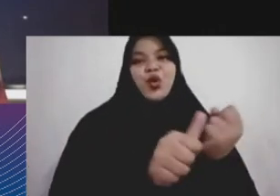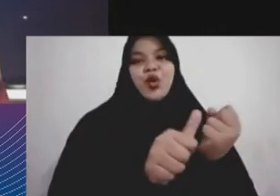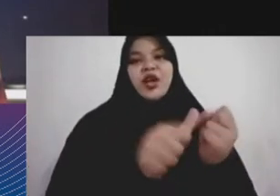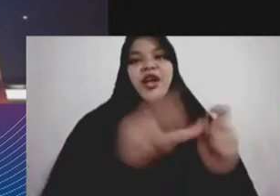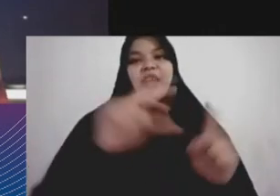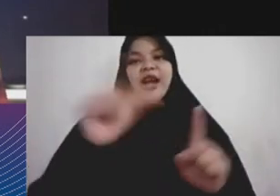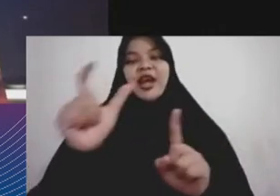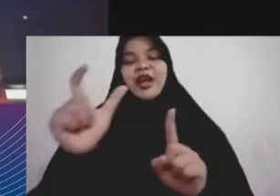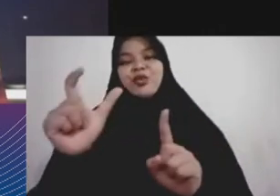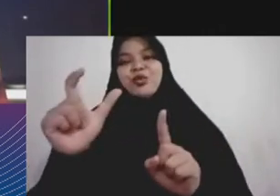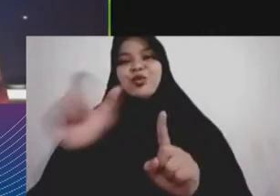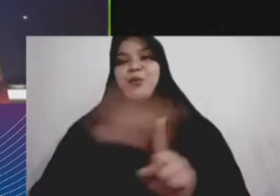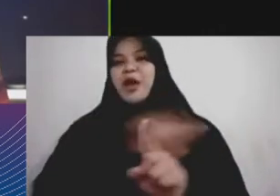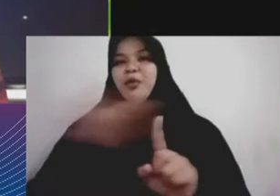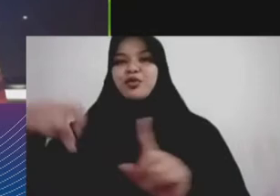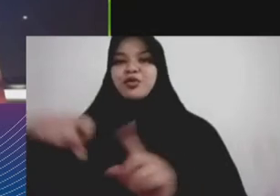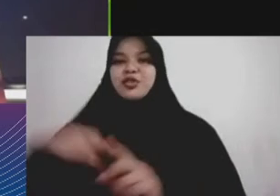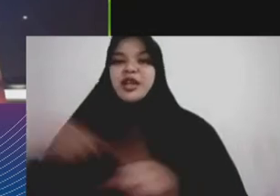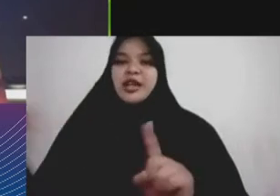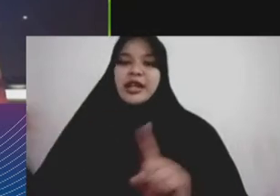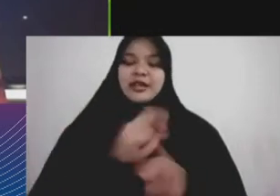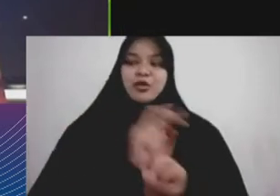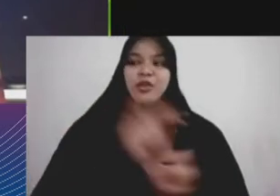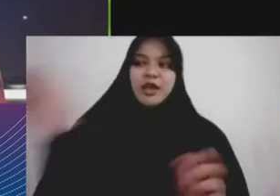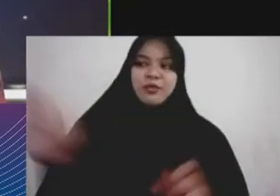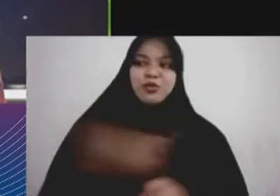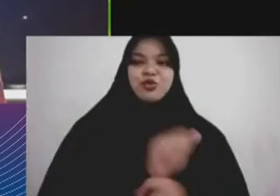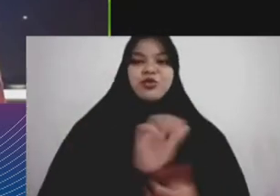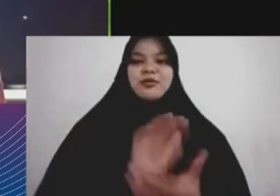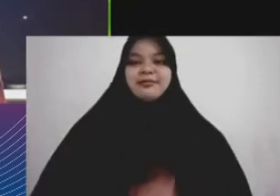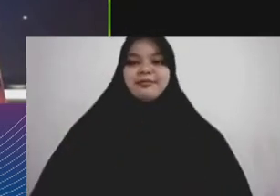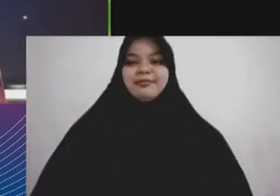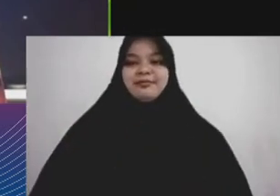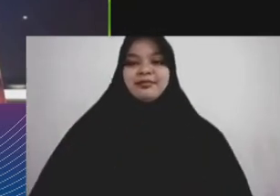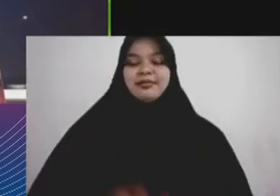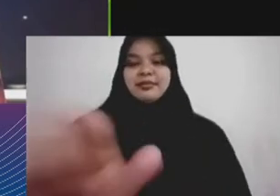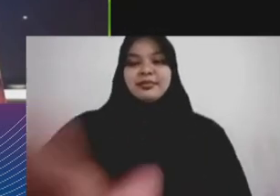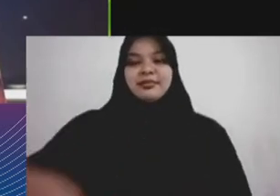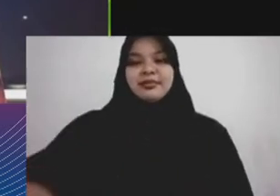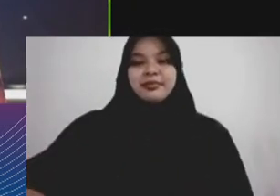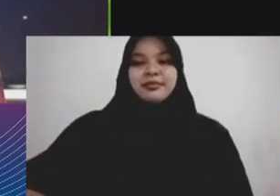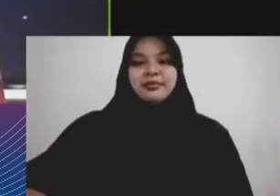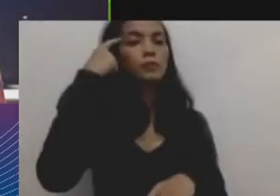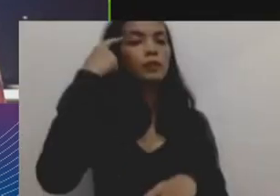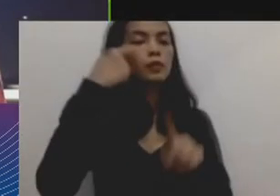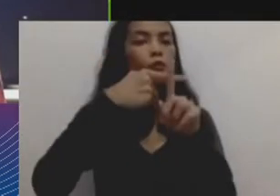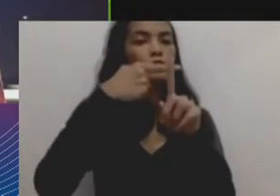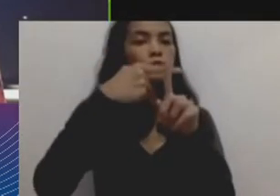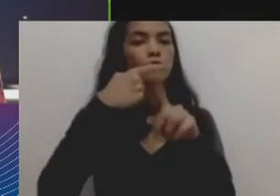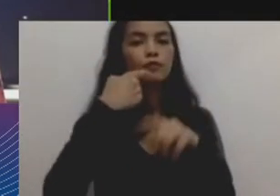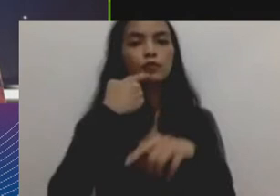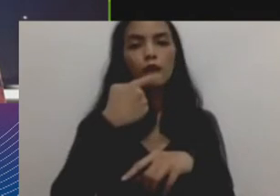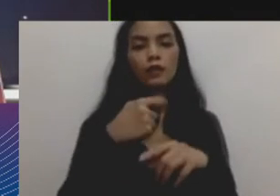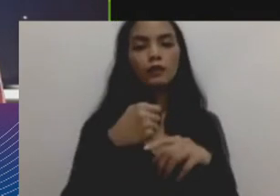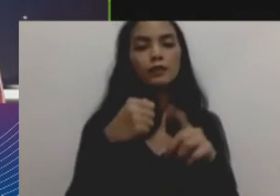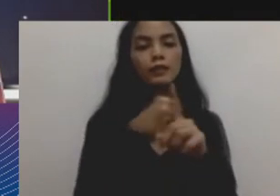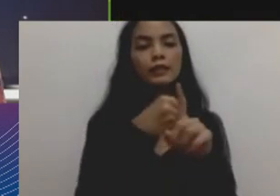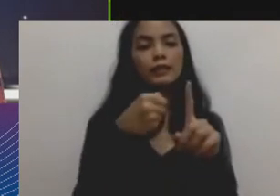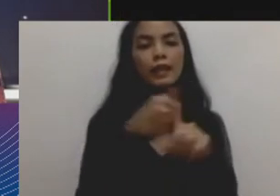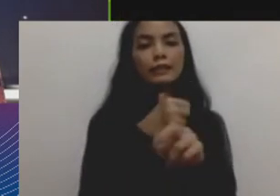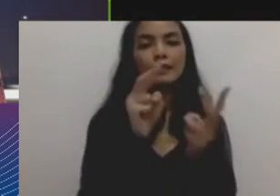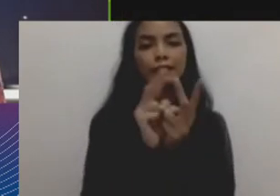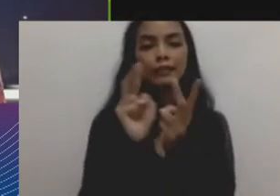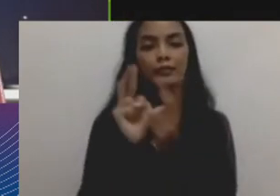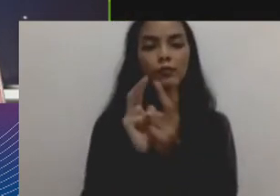seksual ini. Baik, Ibu Dia. So Ibu Dia is optimistic that the highly anticipated sexual violence bill